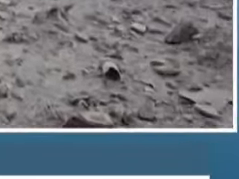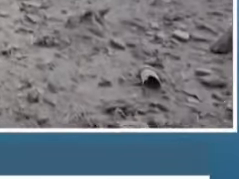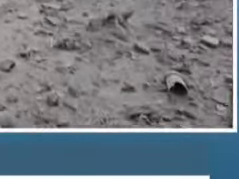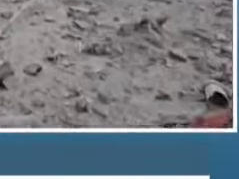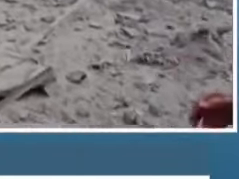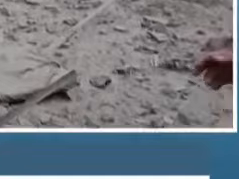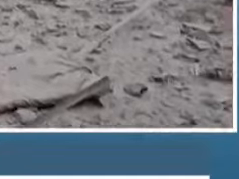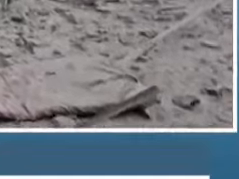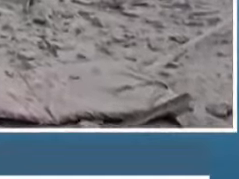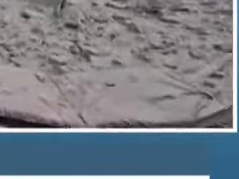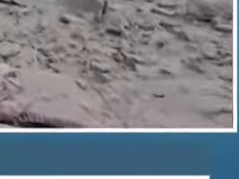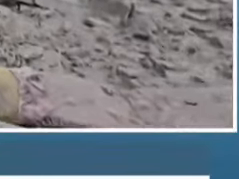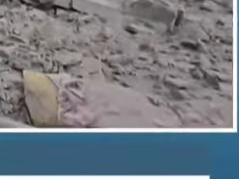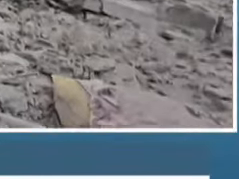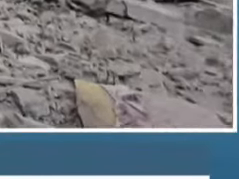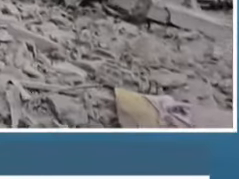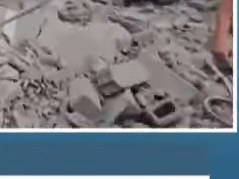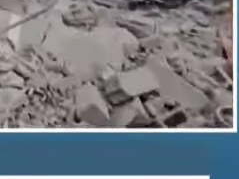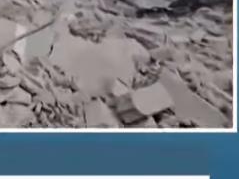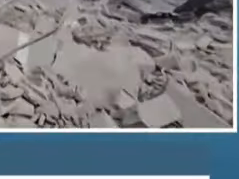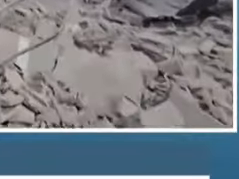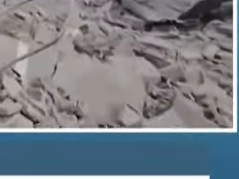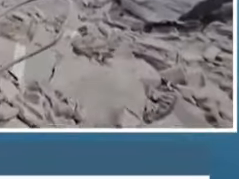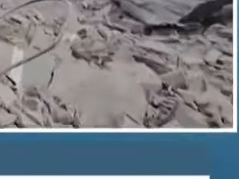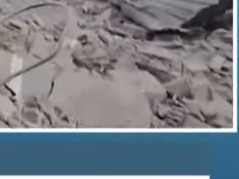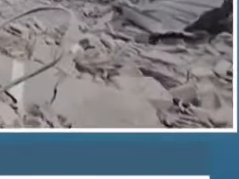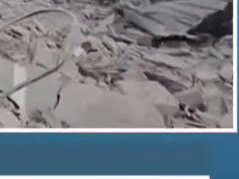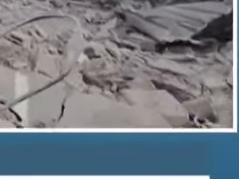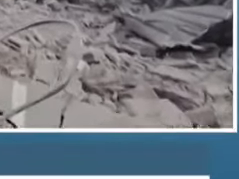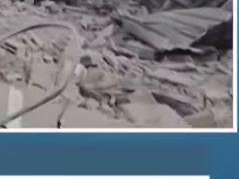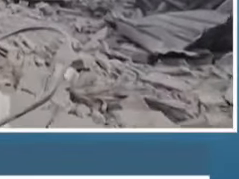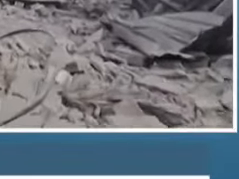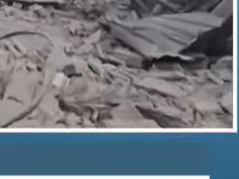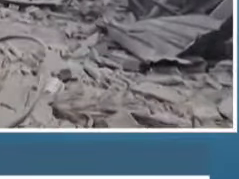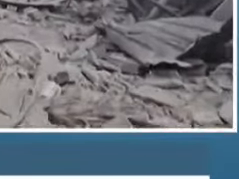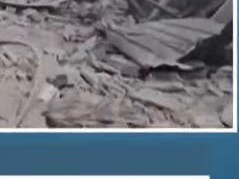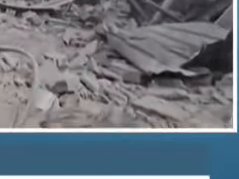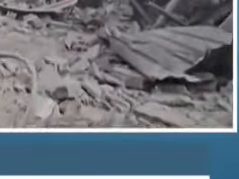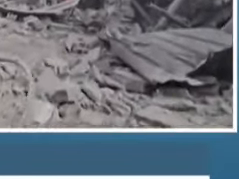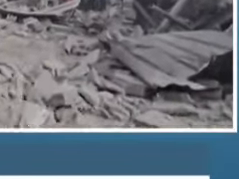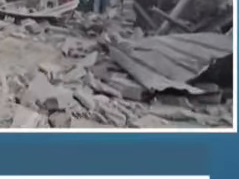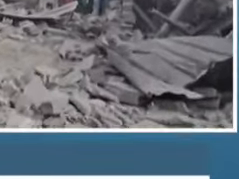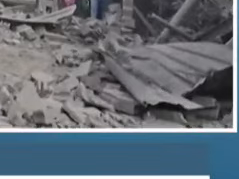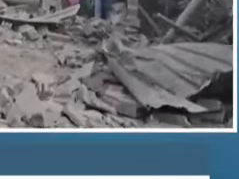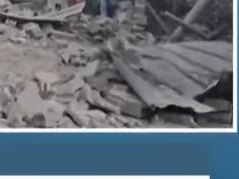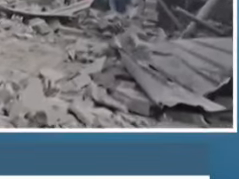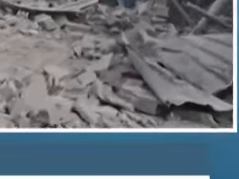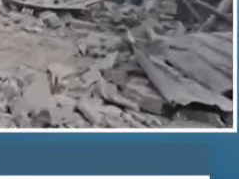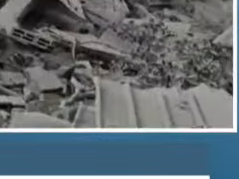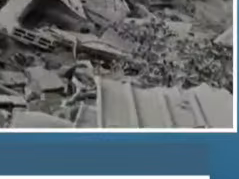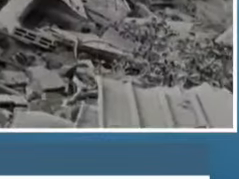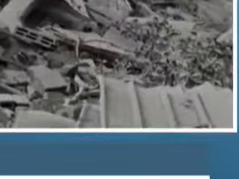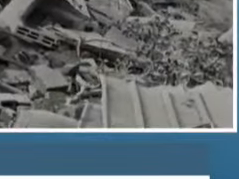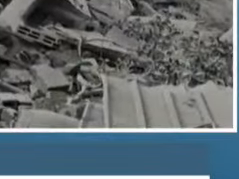menyokong pendirian memperjuang hak Palestin. Ini termasuk Singapura, Netherlands dan Jepun.